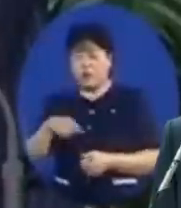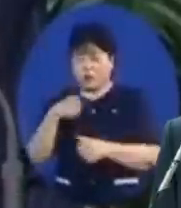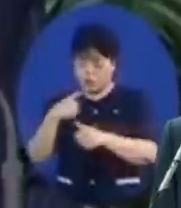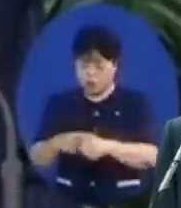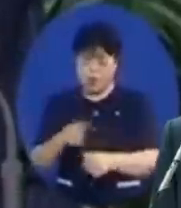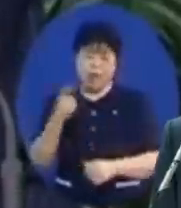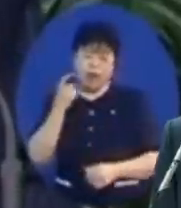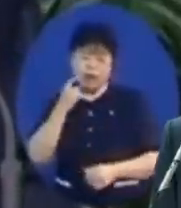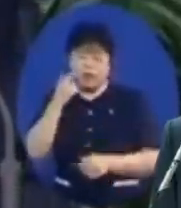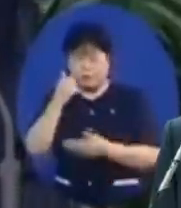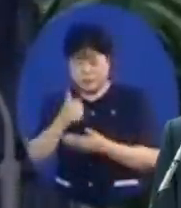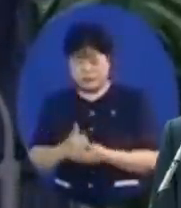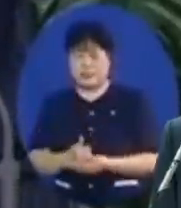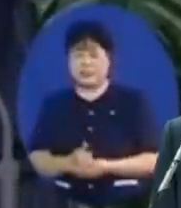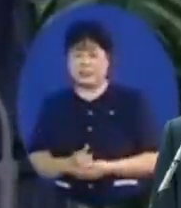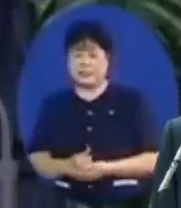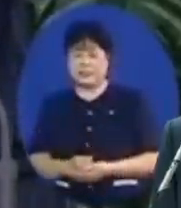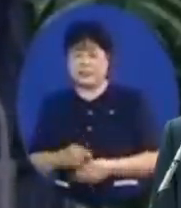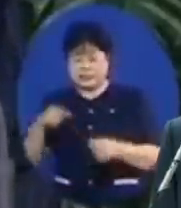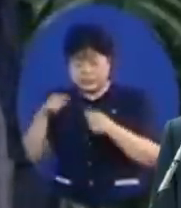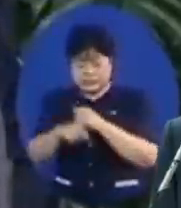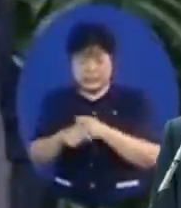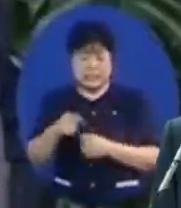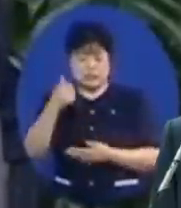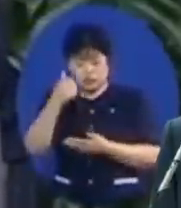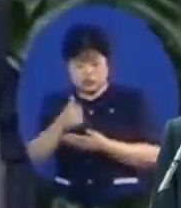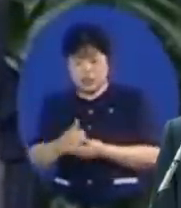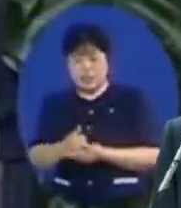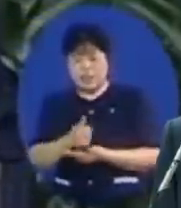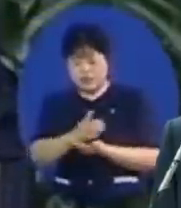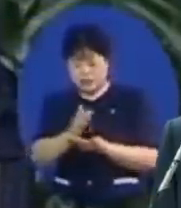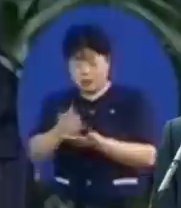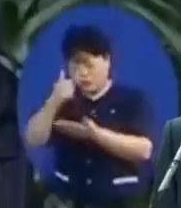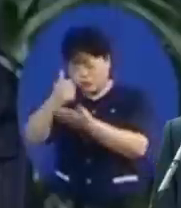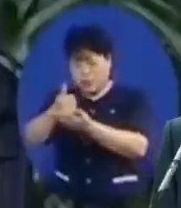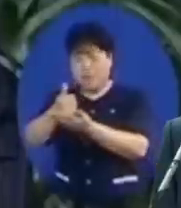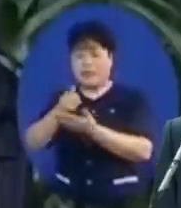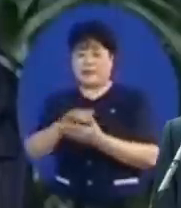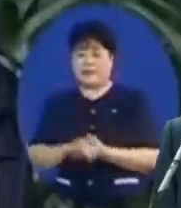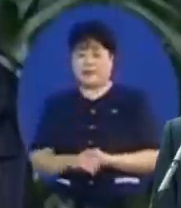죄, 거짓말한 죄, 살해할 죄, 온갖 죄,